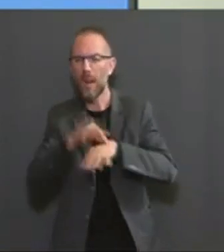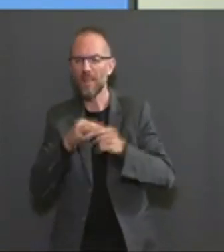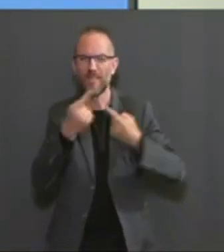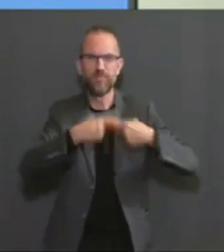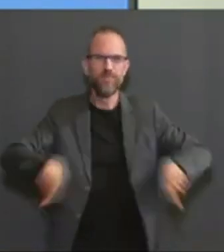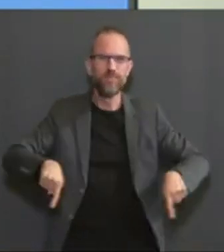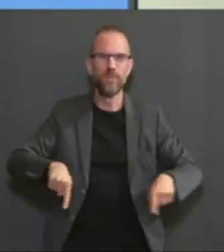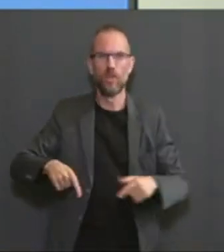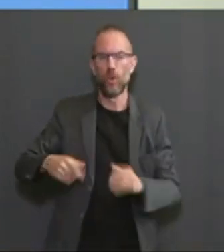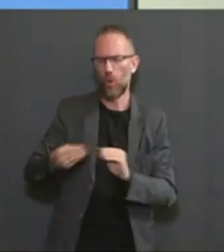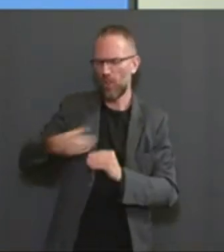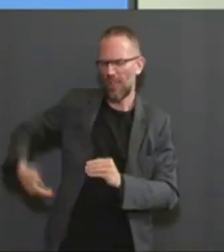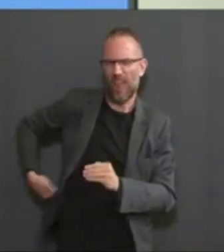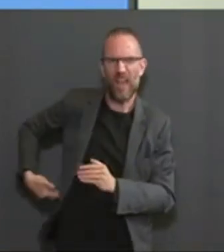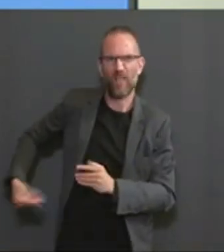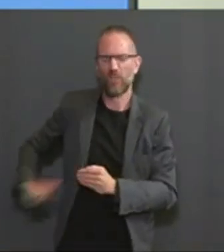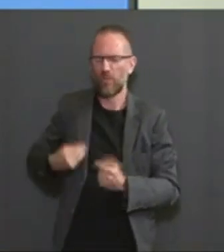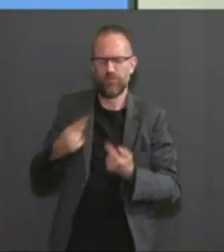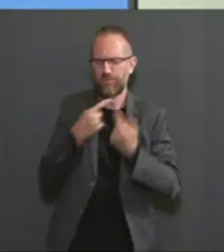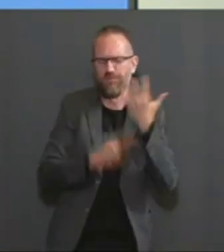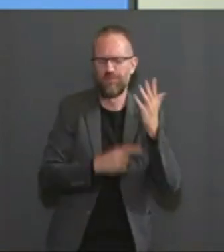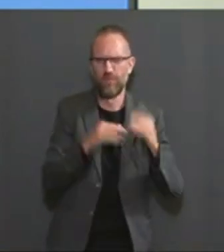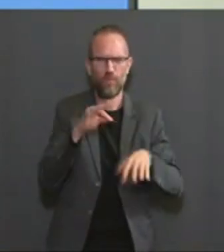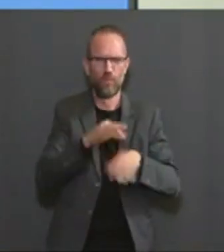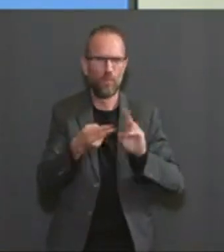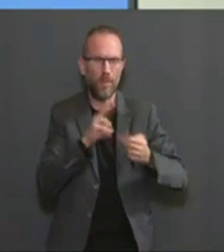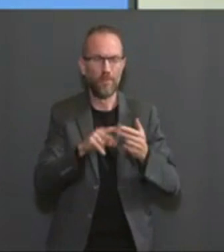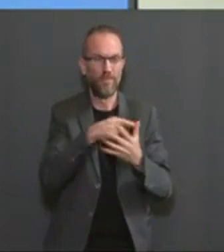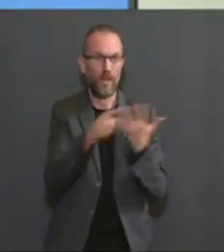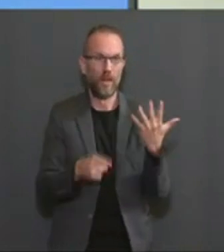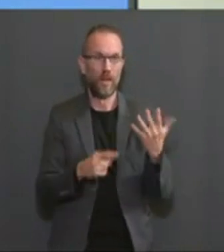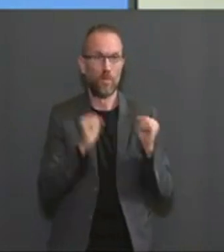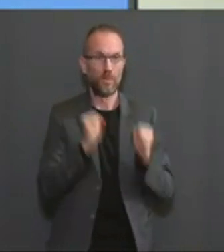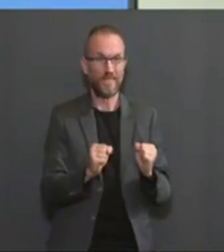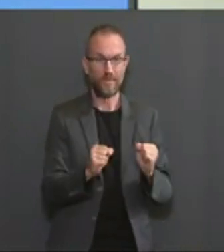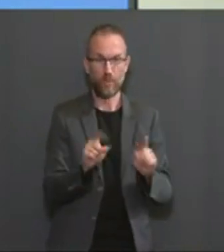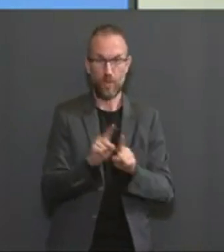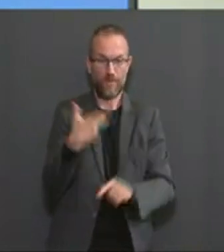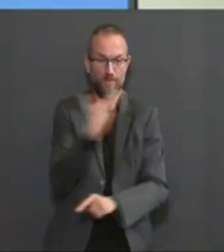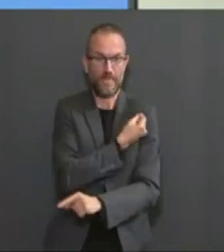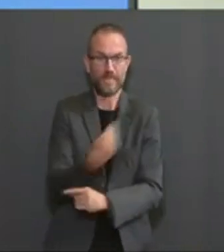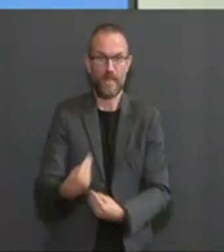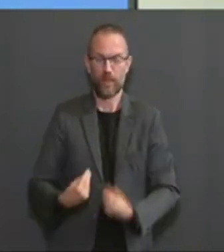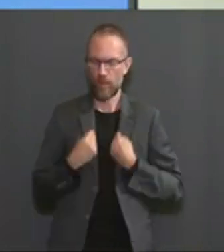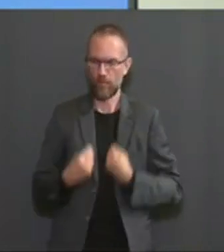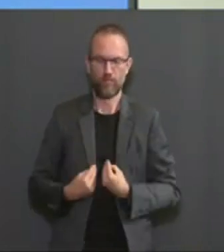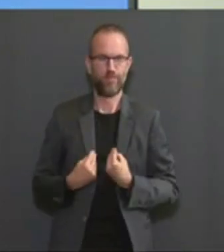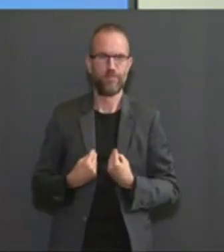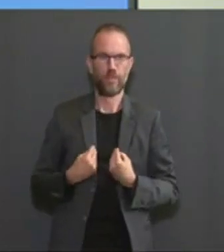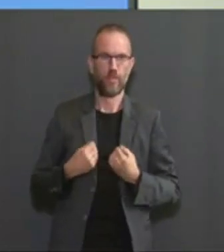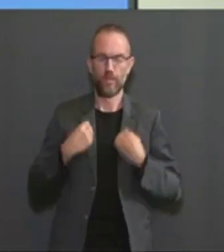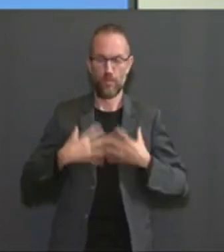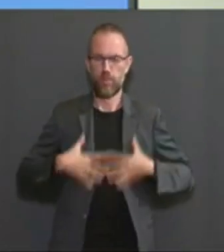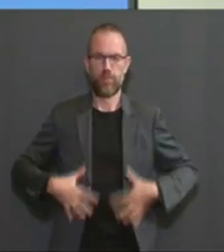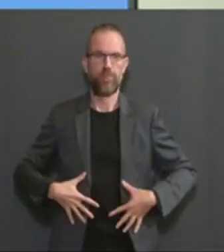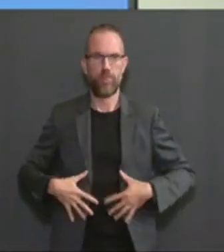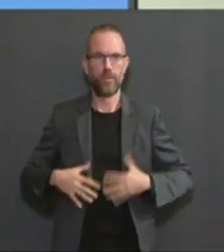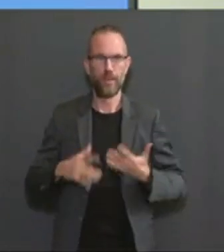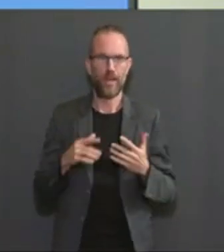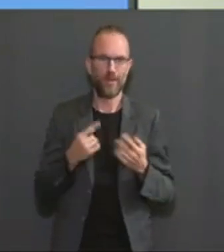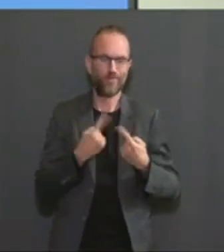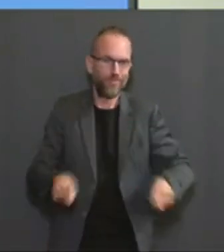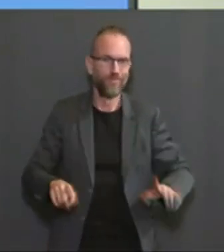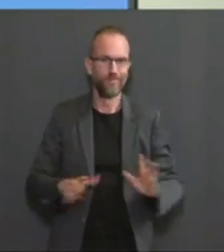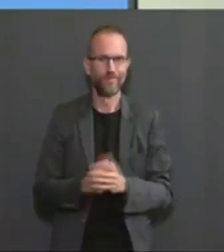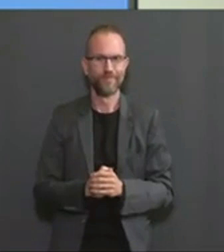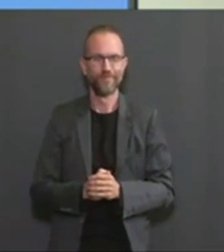sont potentiellement sujets à des infections diverses plus sévères que d'autres personnes. Ces personnes pourront